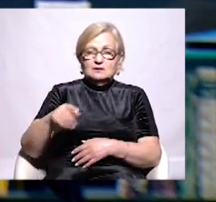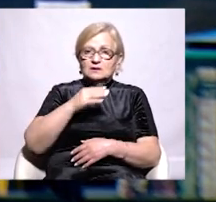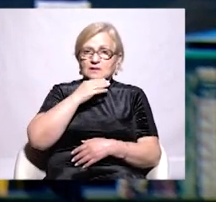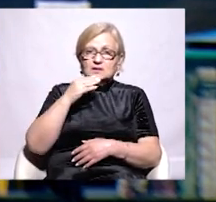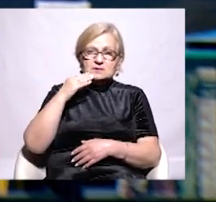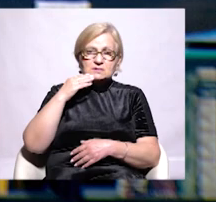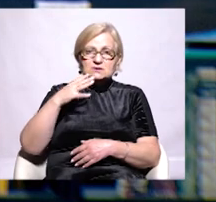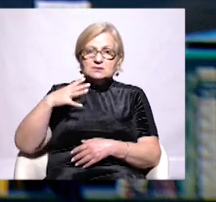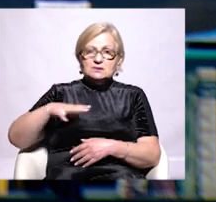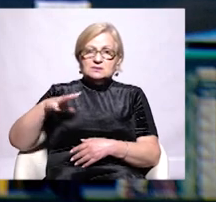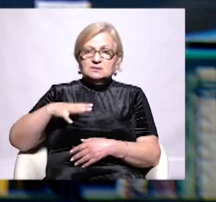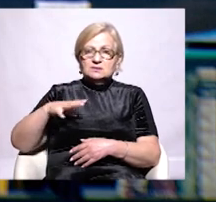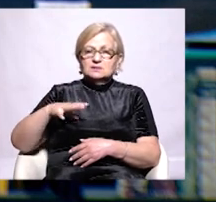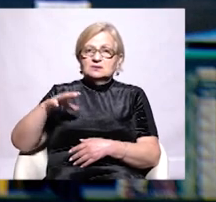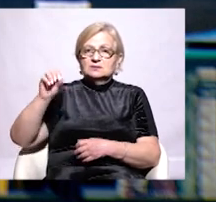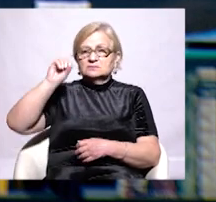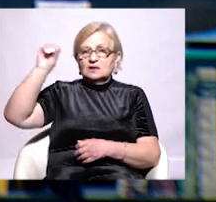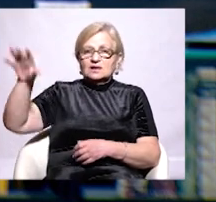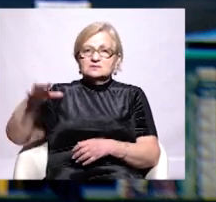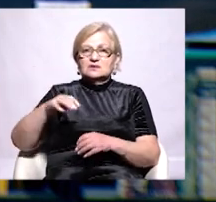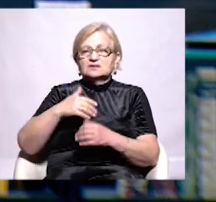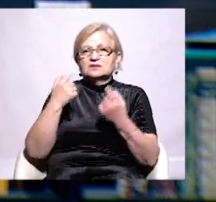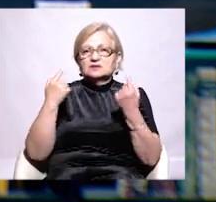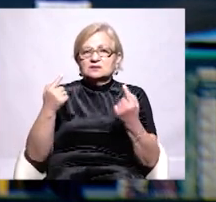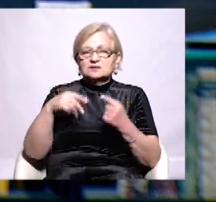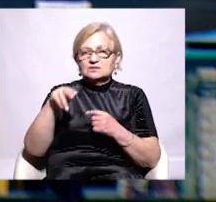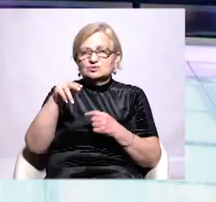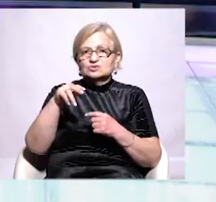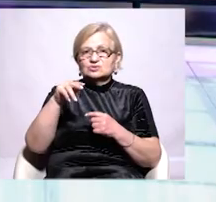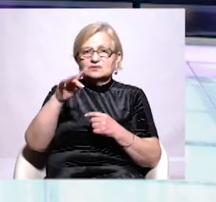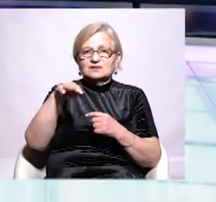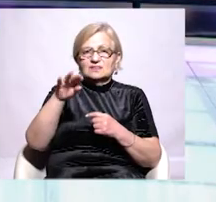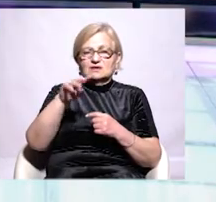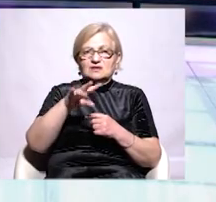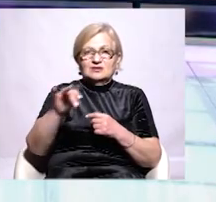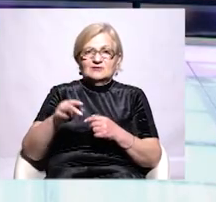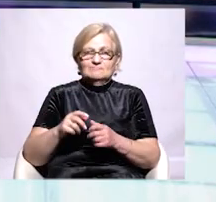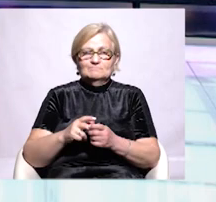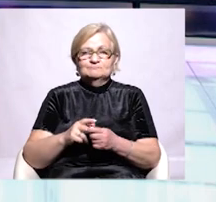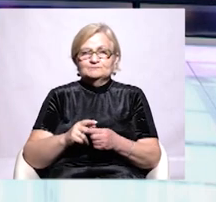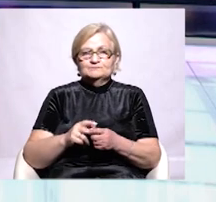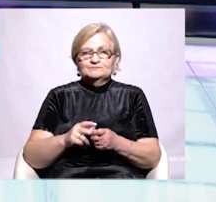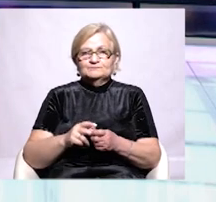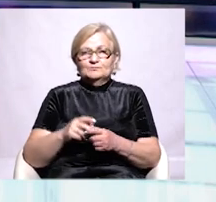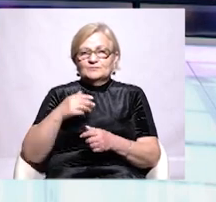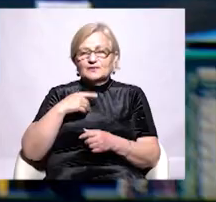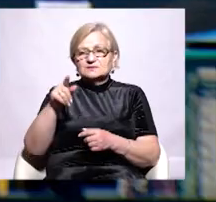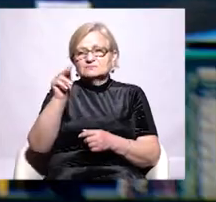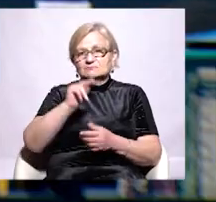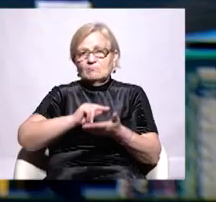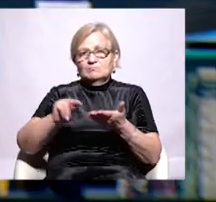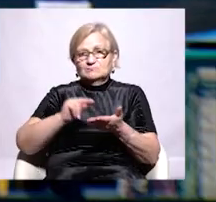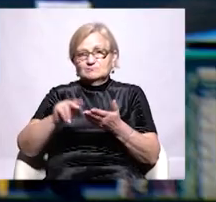მცხეთას დაეცა თბილისის ვებერთელა ჩრდილი. Ძალიან პოეტურად დაასრულა, ხომ? Ეს ლექსი მუხრან მაჭავარიანმა და მიგვანიშნა,